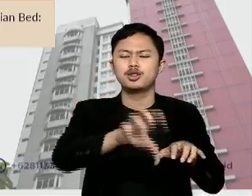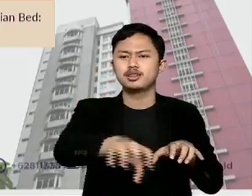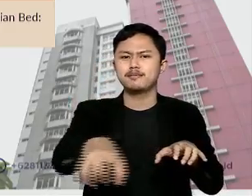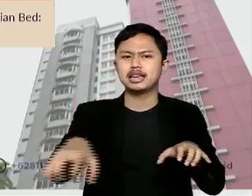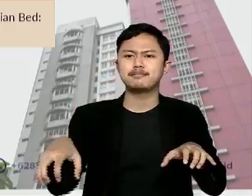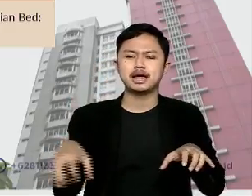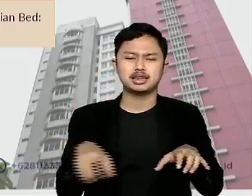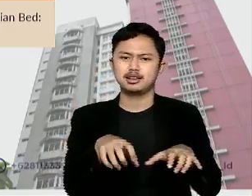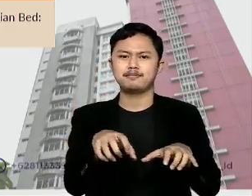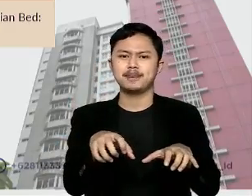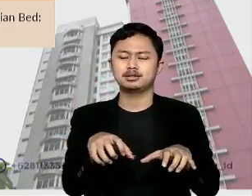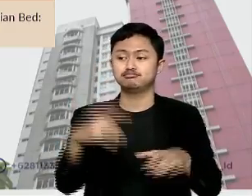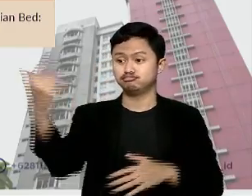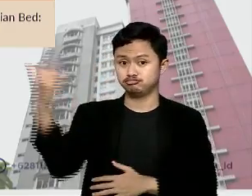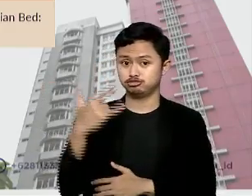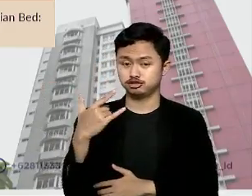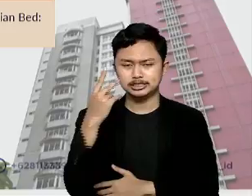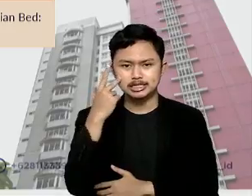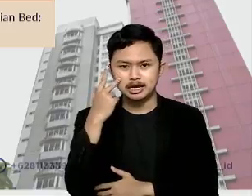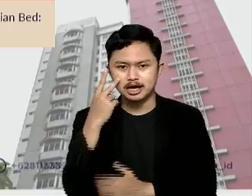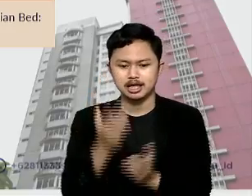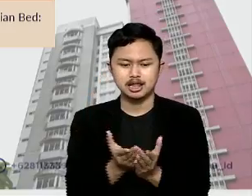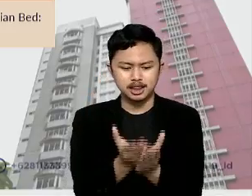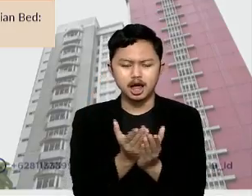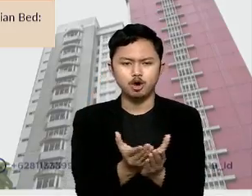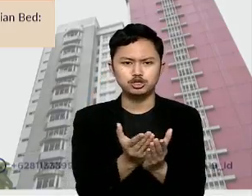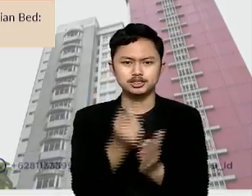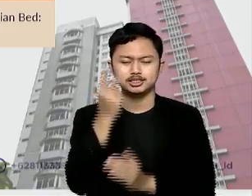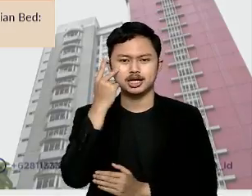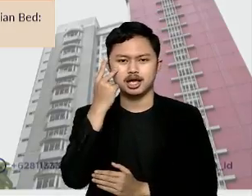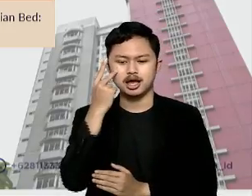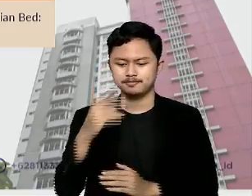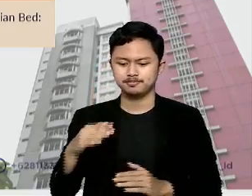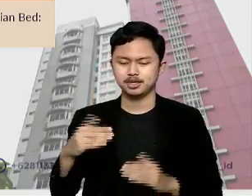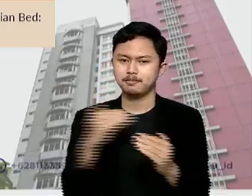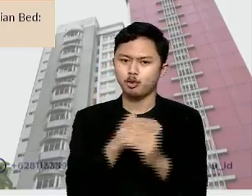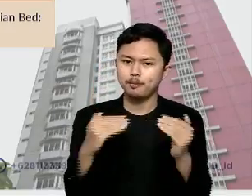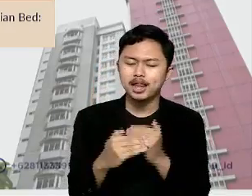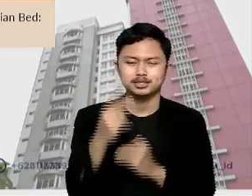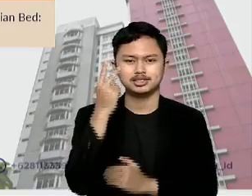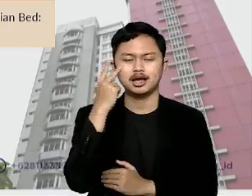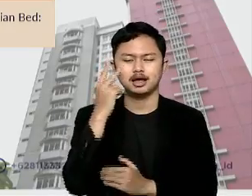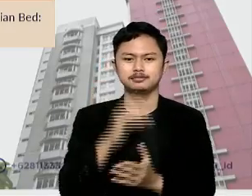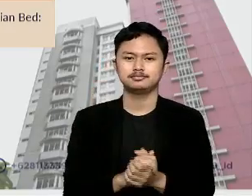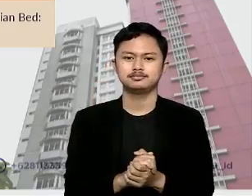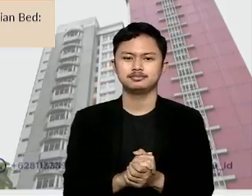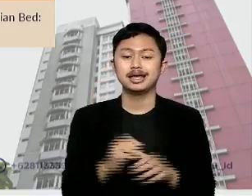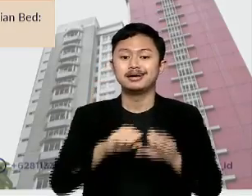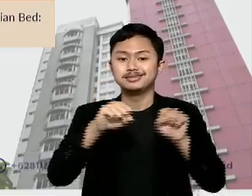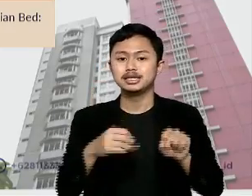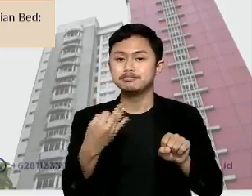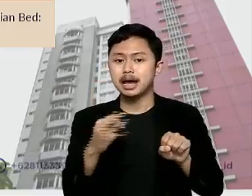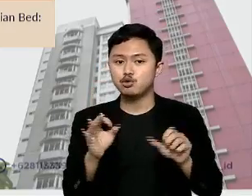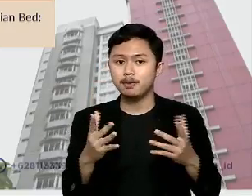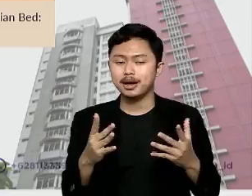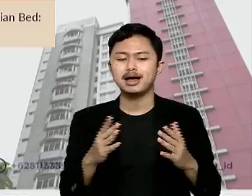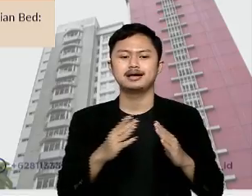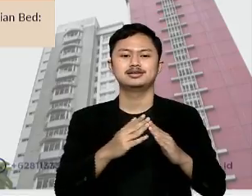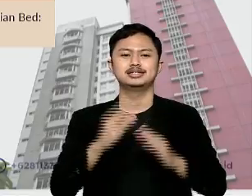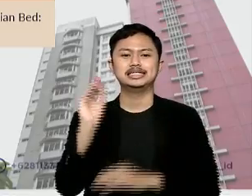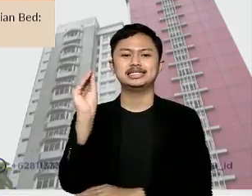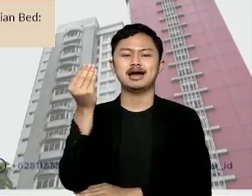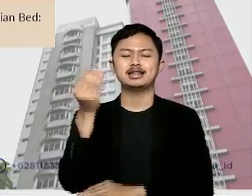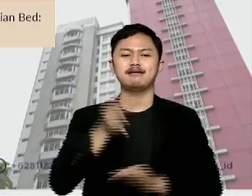pintu kedatangan baik udara, laut, dan darat. Terbaru, dilakukan penambahan fasilitas karantina di